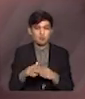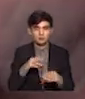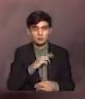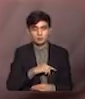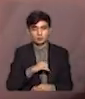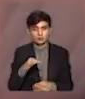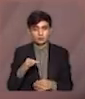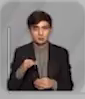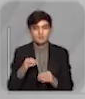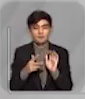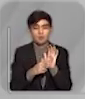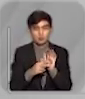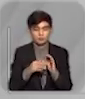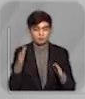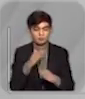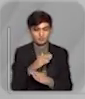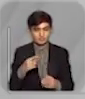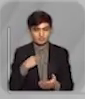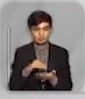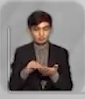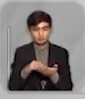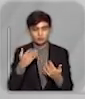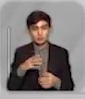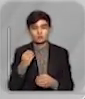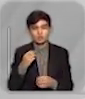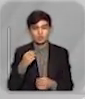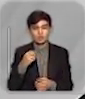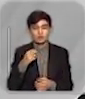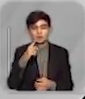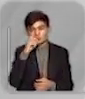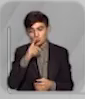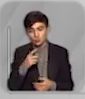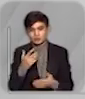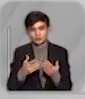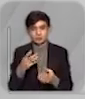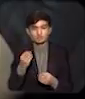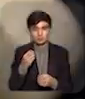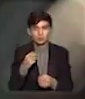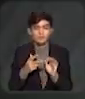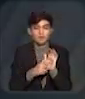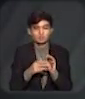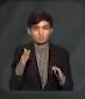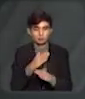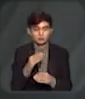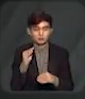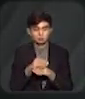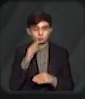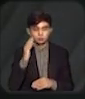Қасында жүктелген 8 ән әзірге. Кейін жарты жылдан кейін 3-4 айдан кейін қалған 8 ән шығады.